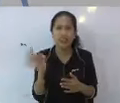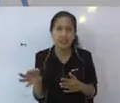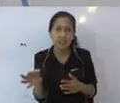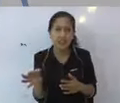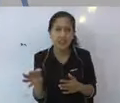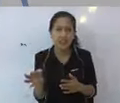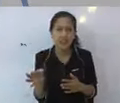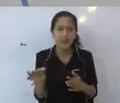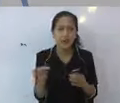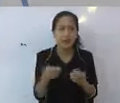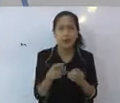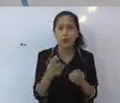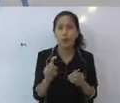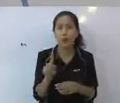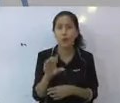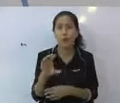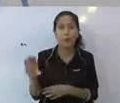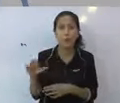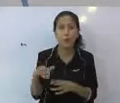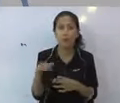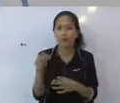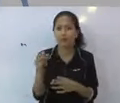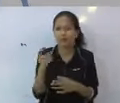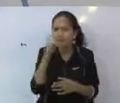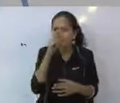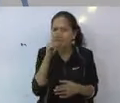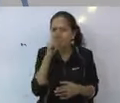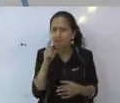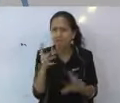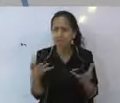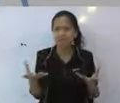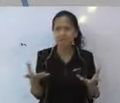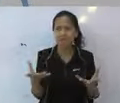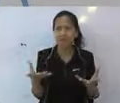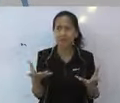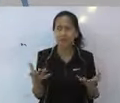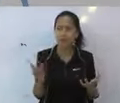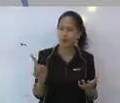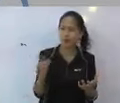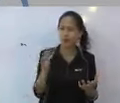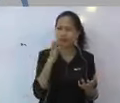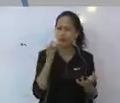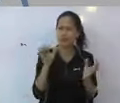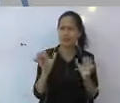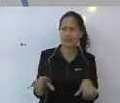kasi wala pang hindi pa uso yung Jollibee noon. Hindi pa uso yung